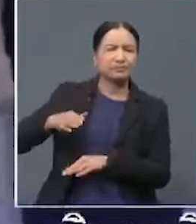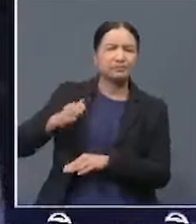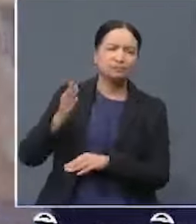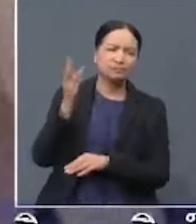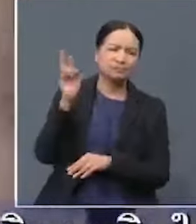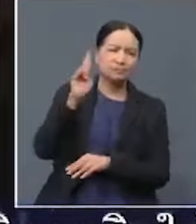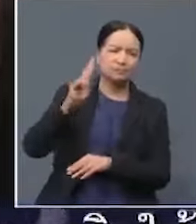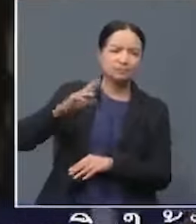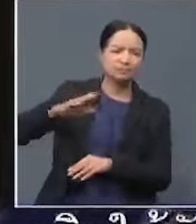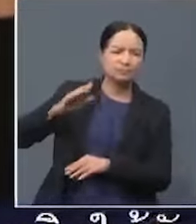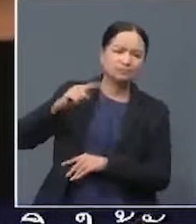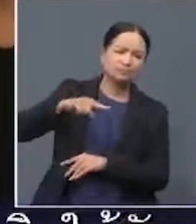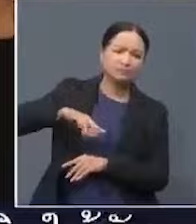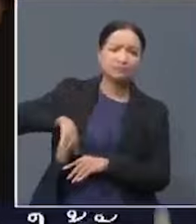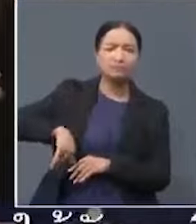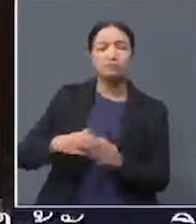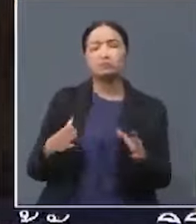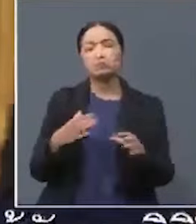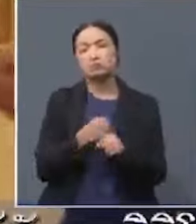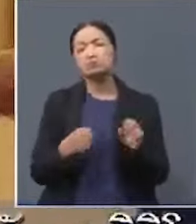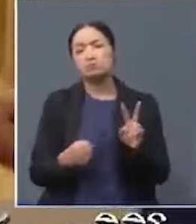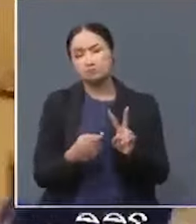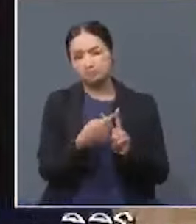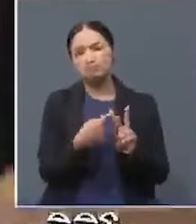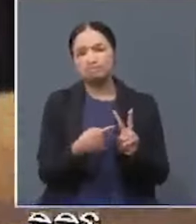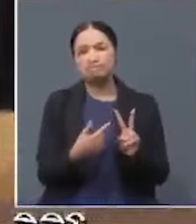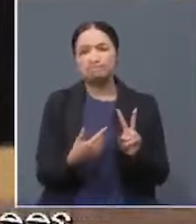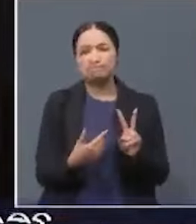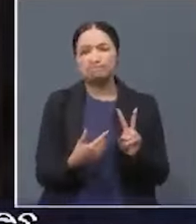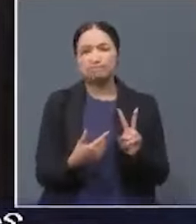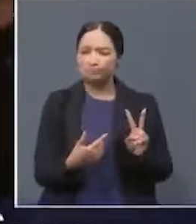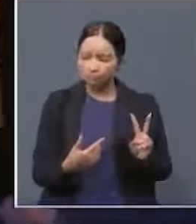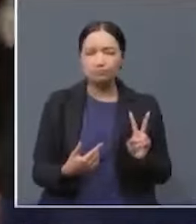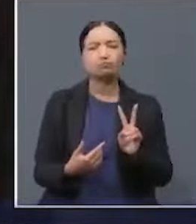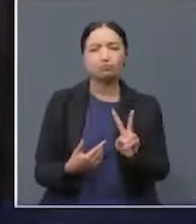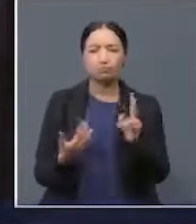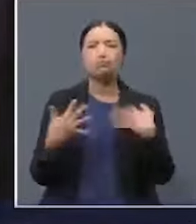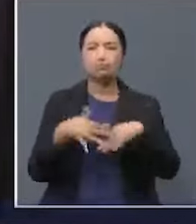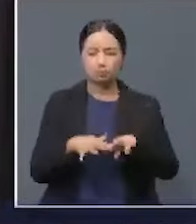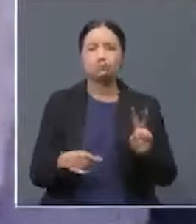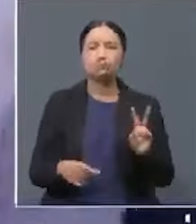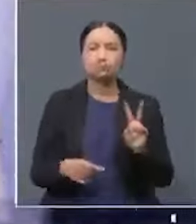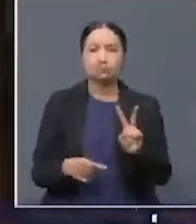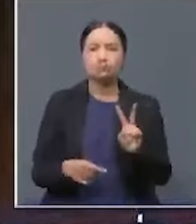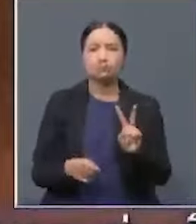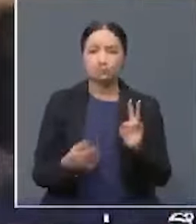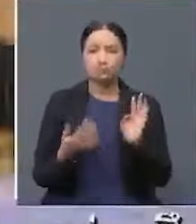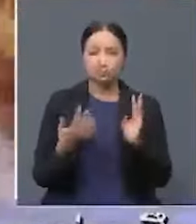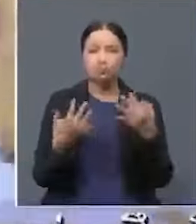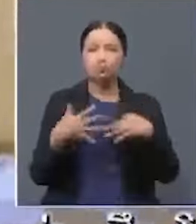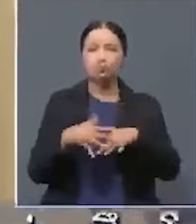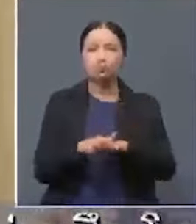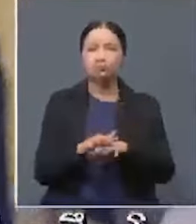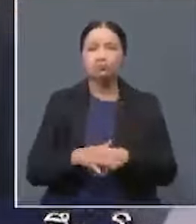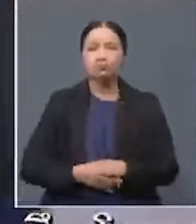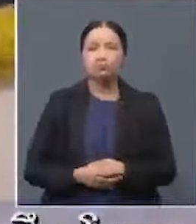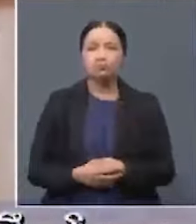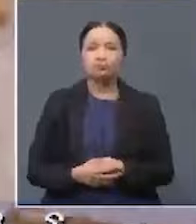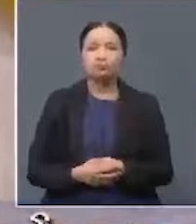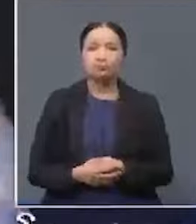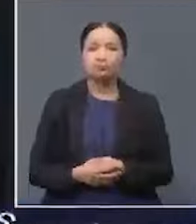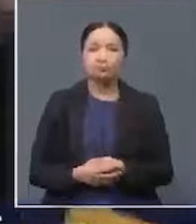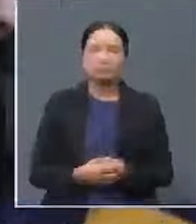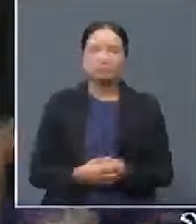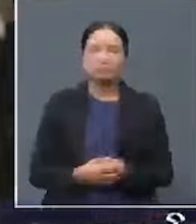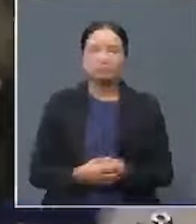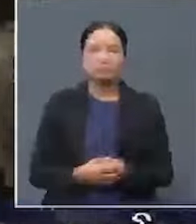องค่ะว่าสรุปแล้วรัฐมนตรีทั้งสองคนเนี่ยจะได้เข้าร่วมในพิธีถวายสัตย์ปฏิญาณตนก่อนเข้ารับตำแหน่งโดยพ